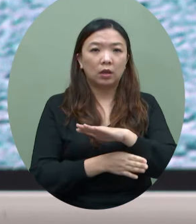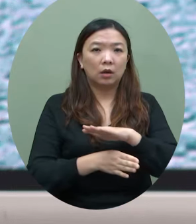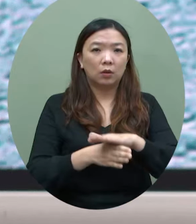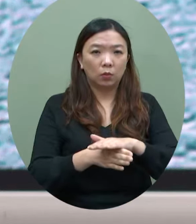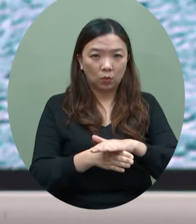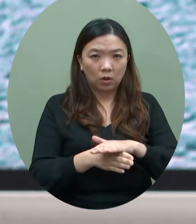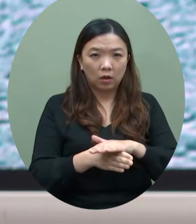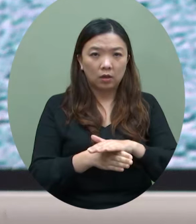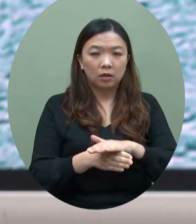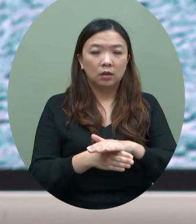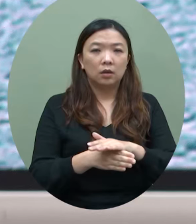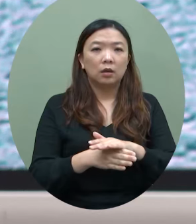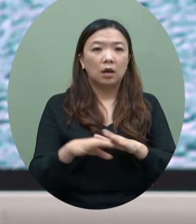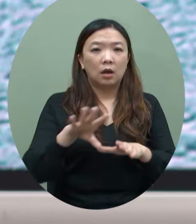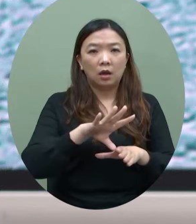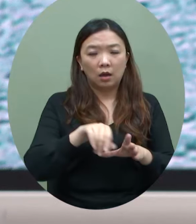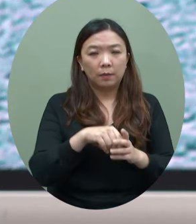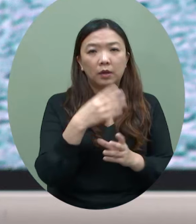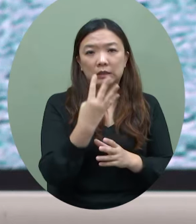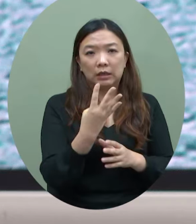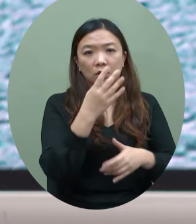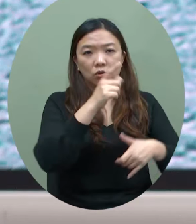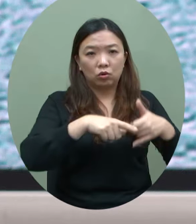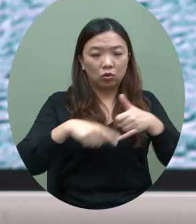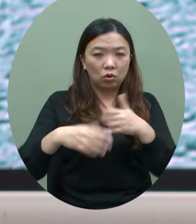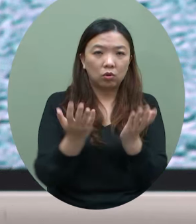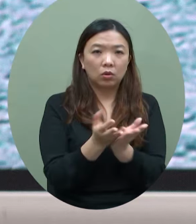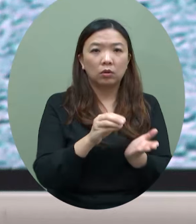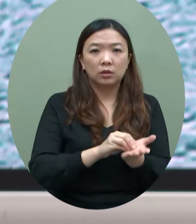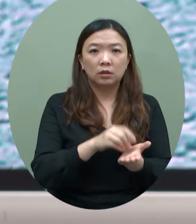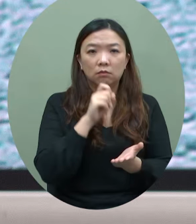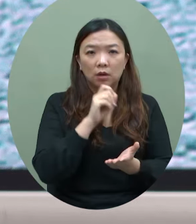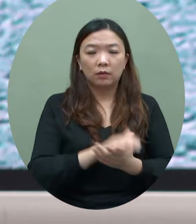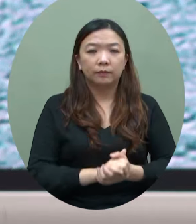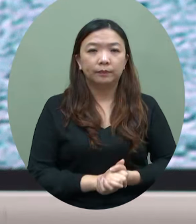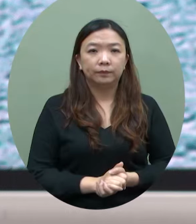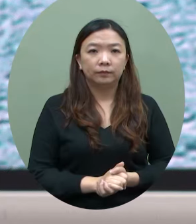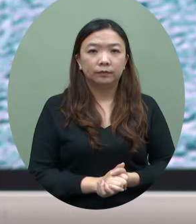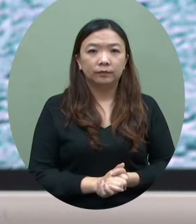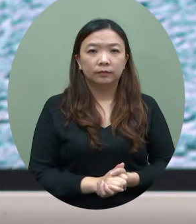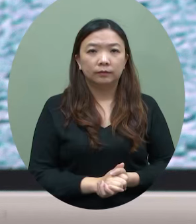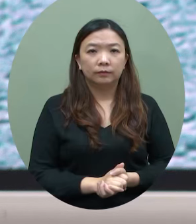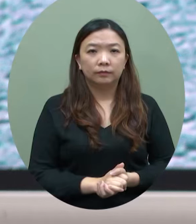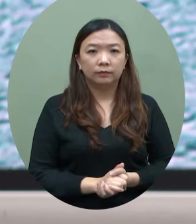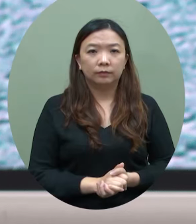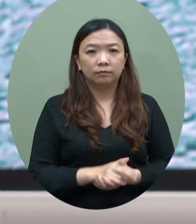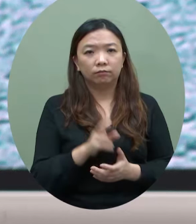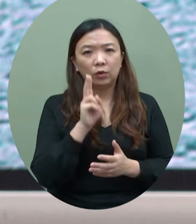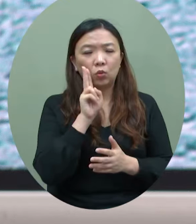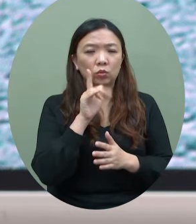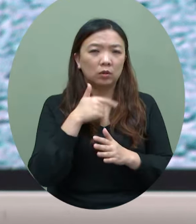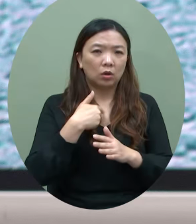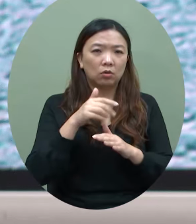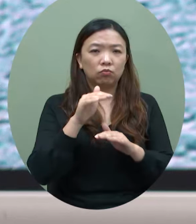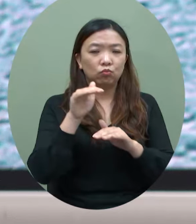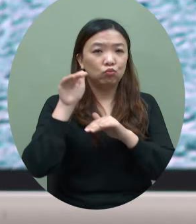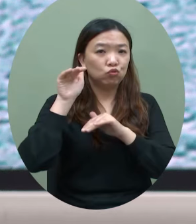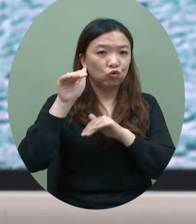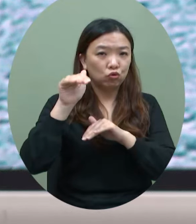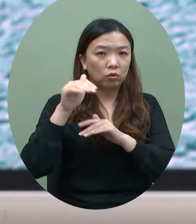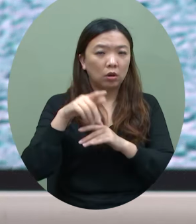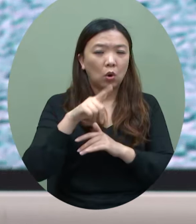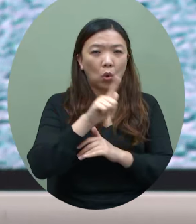有4位確診人士咯嚇，即係民耀樓好似係都係一個佐敦嘅污水